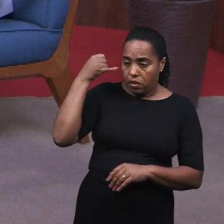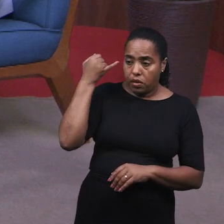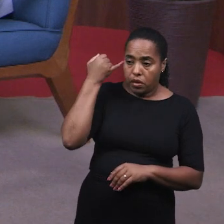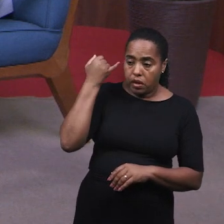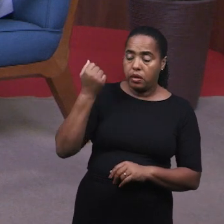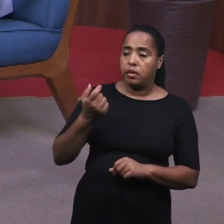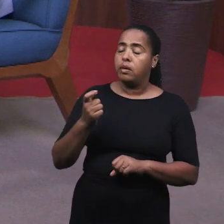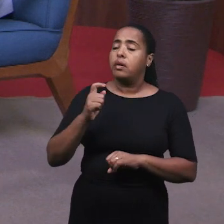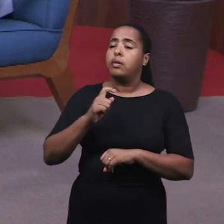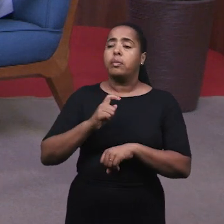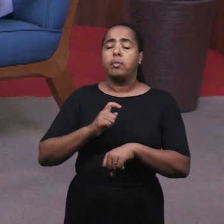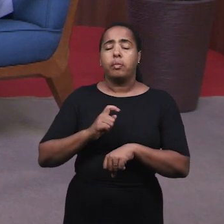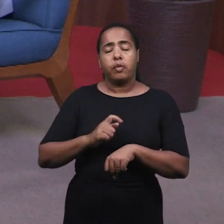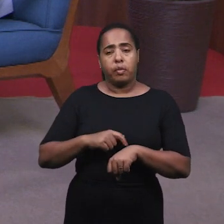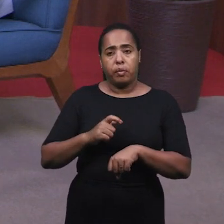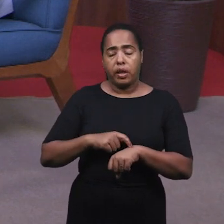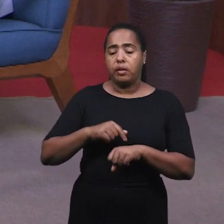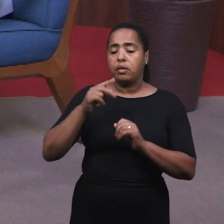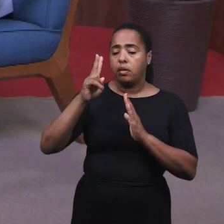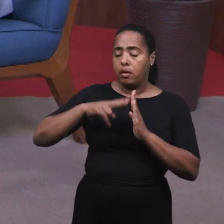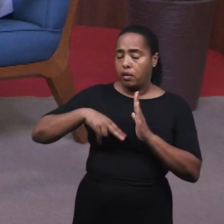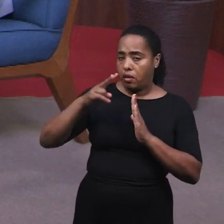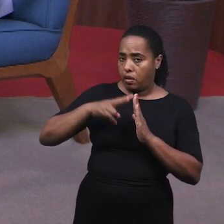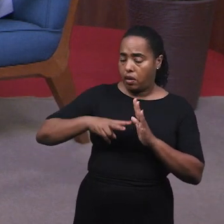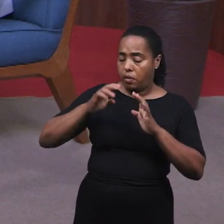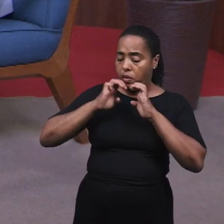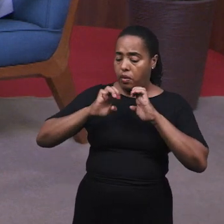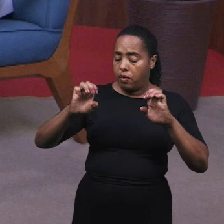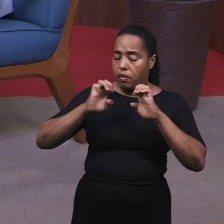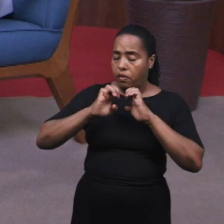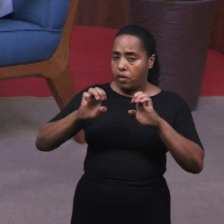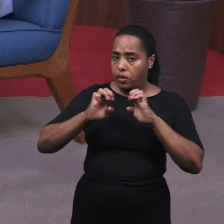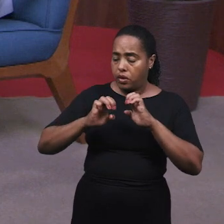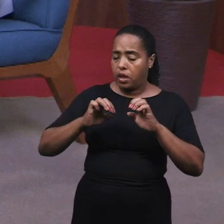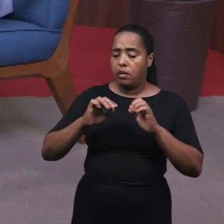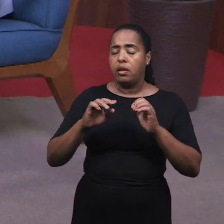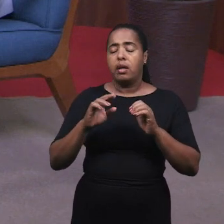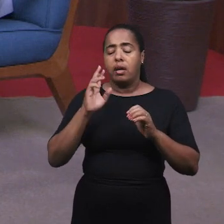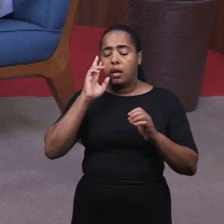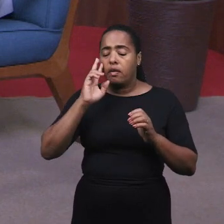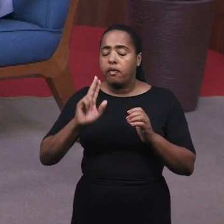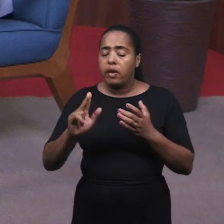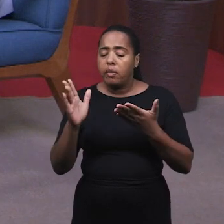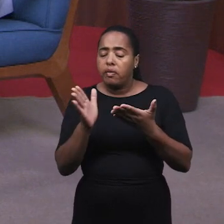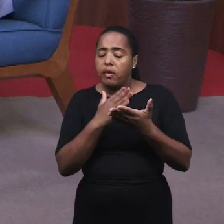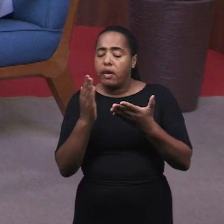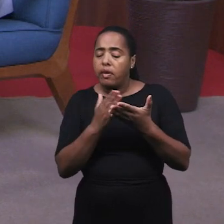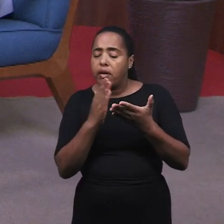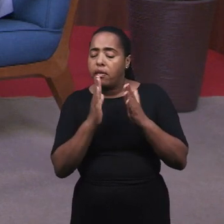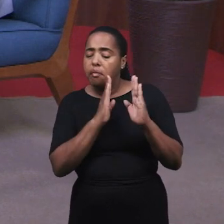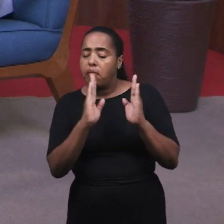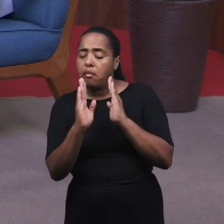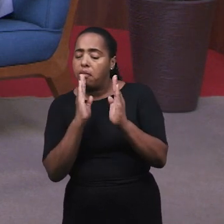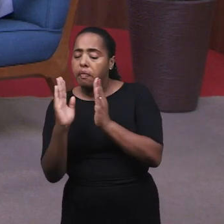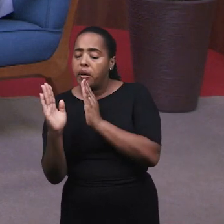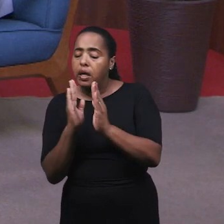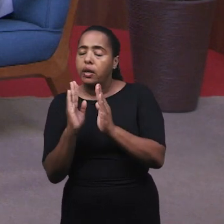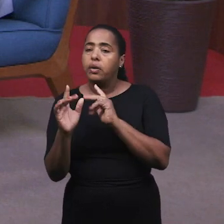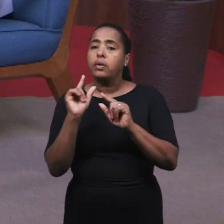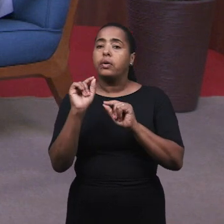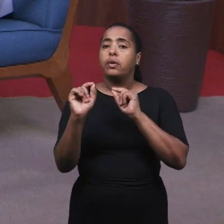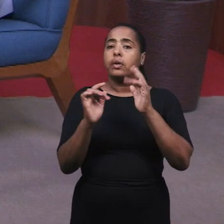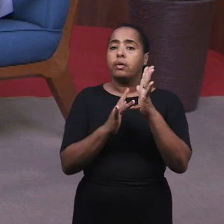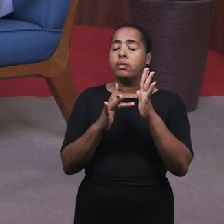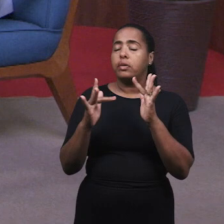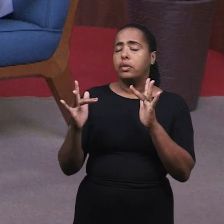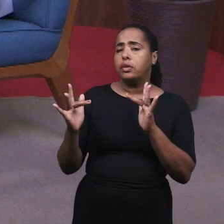Josias. Quand nous lisons les évangiles, nous voyons dans des diverses occasions le